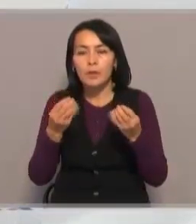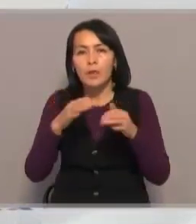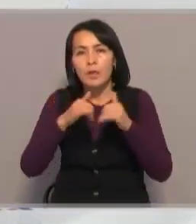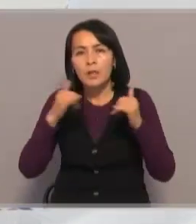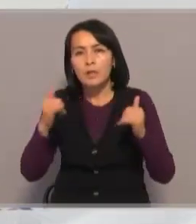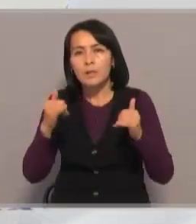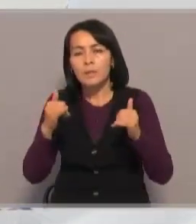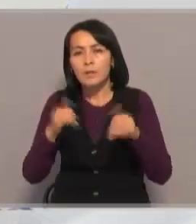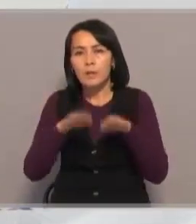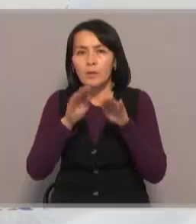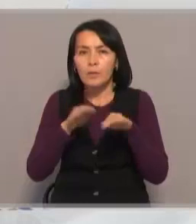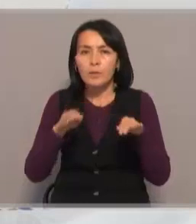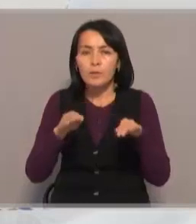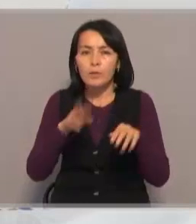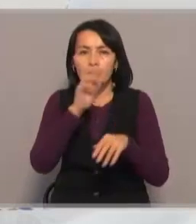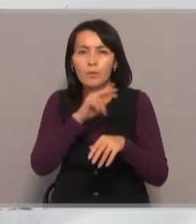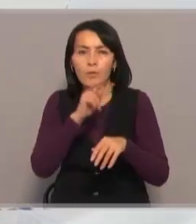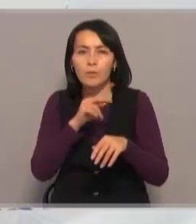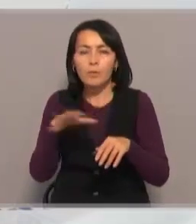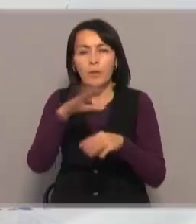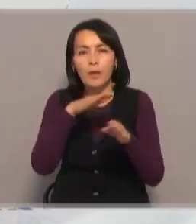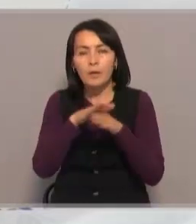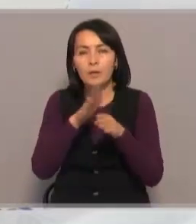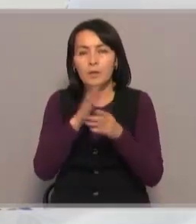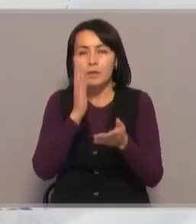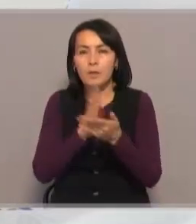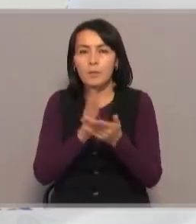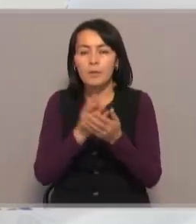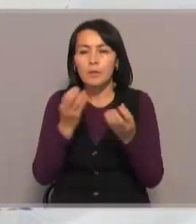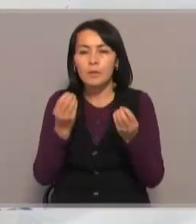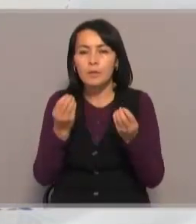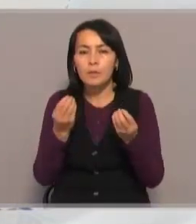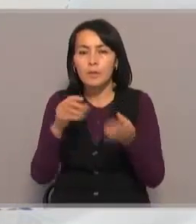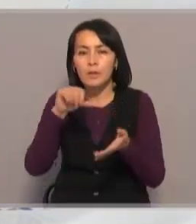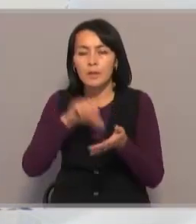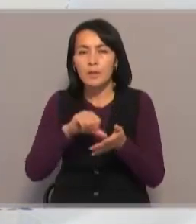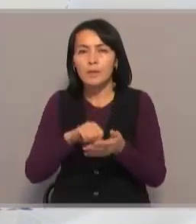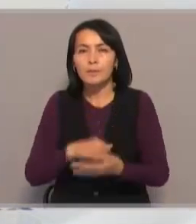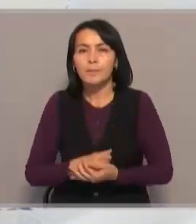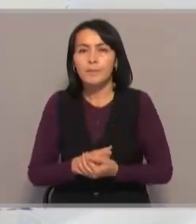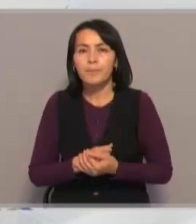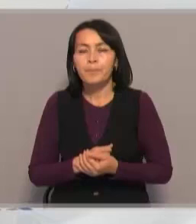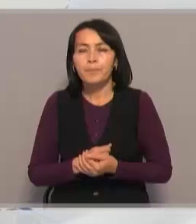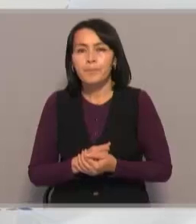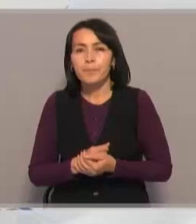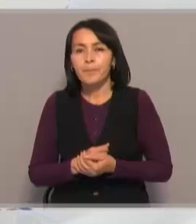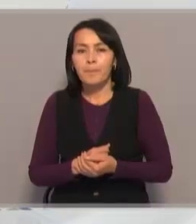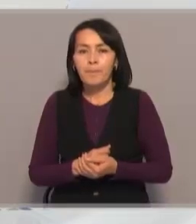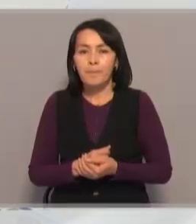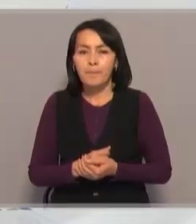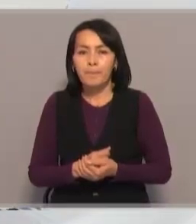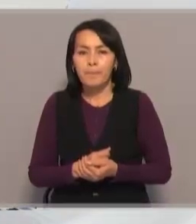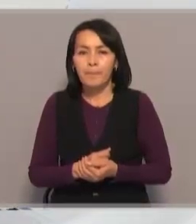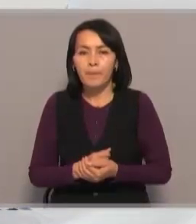развитие софт-скиллов учеников, доп. Образованиенің ұйымдастырылуы, уровень академических знаний, ол ИНТ-ден қалыптасады, срез знаний и участие в